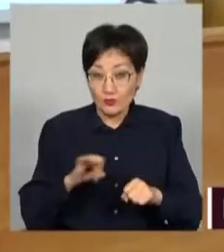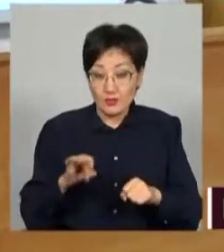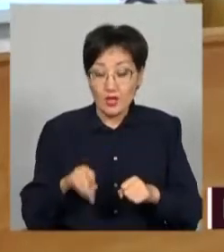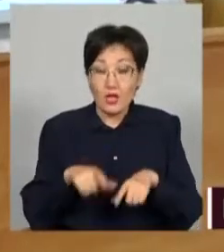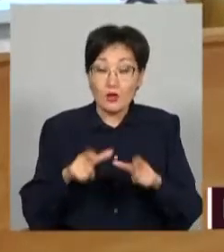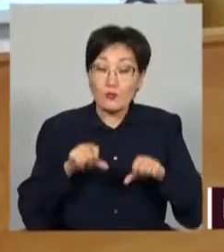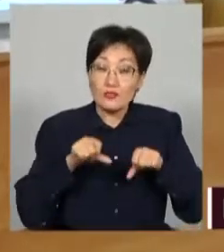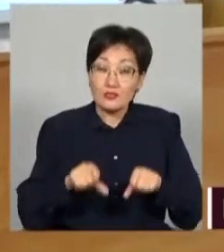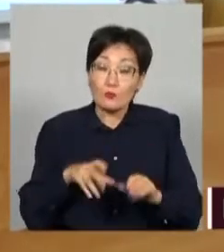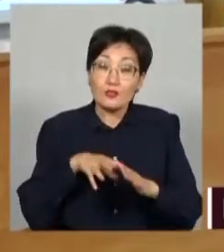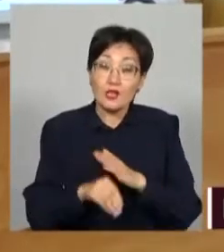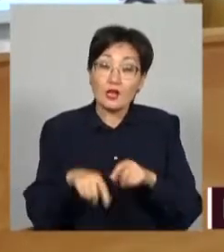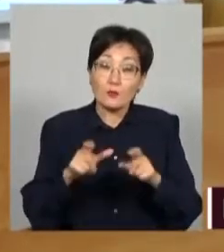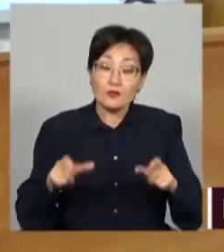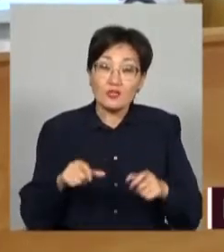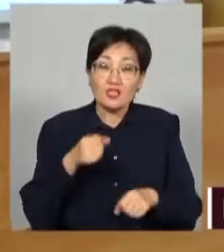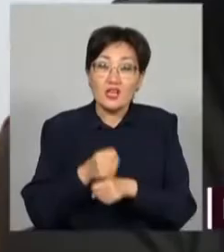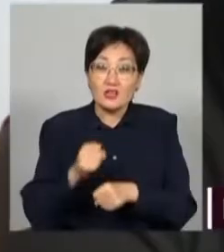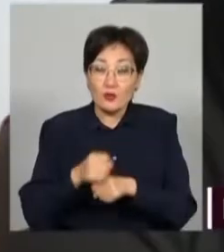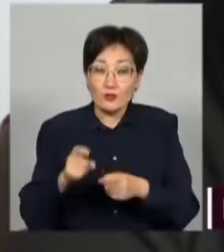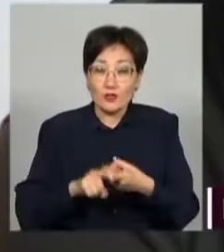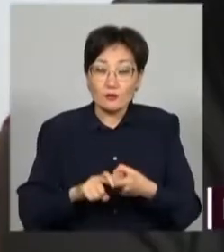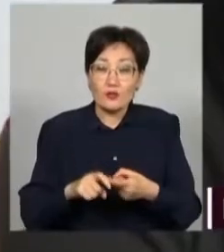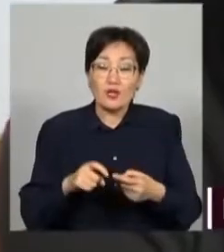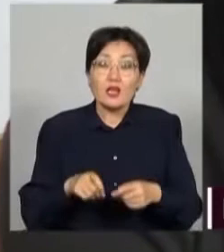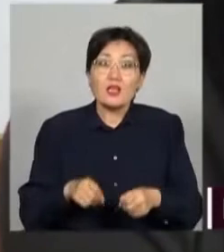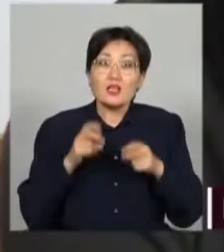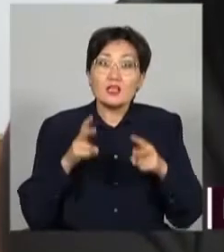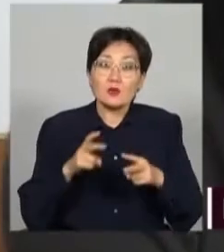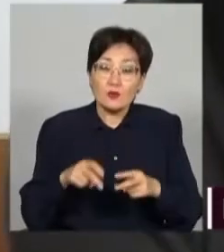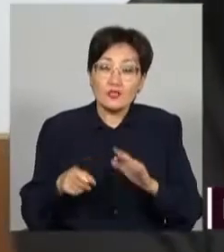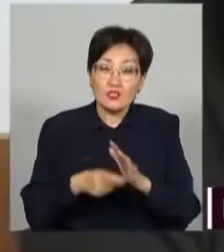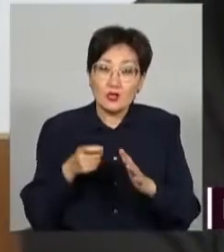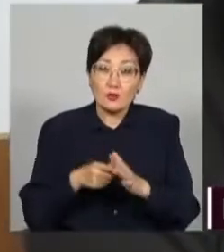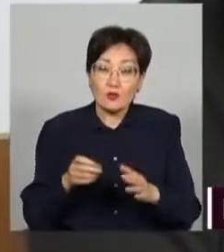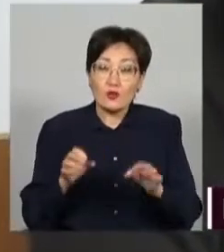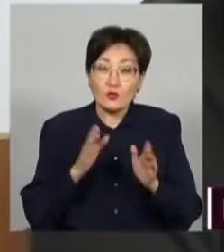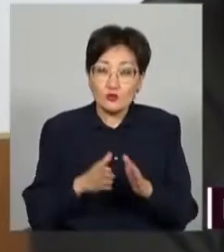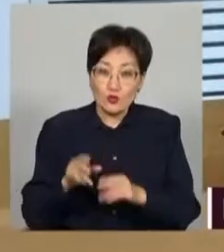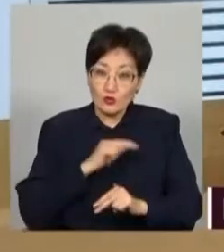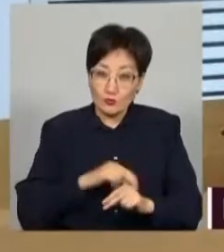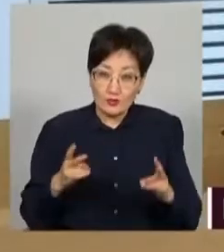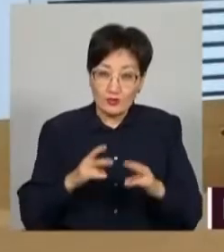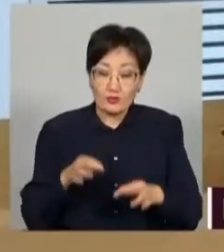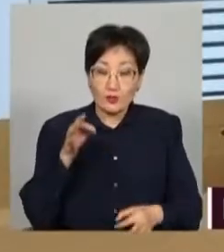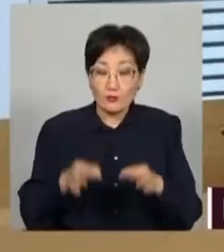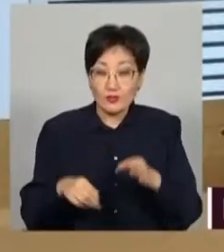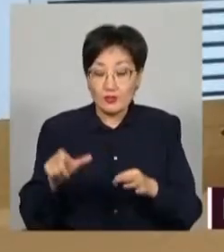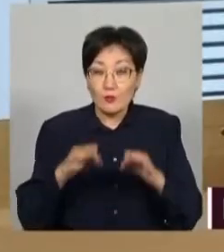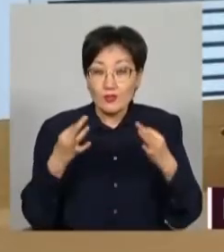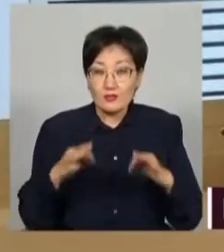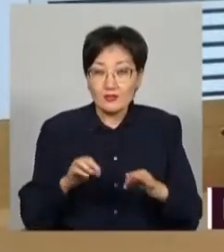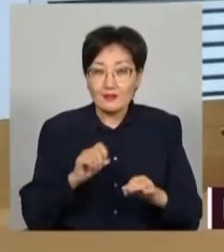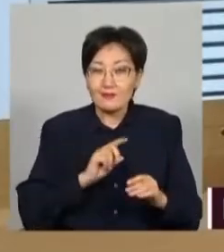адам құқығына, әсіресе адамды азаптауға қатысты қылмыстарды тергеуге жүйелі қадамдар қажет деді. Судьялардың тәуелсіздігіне ешкімнің